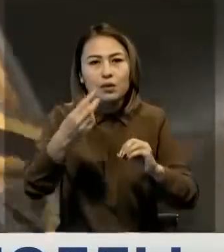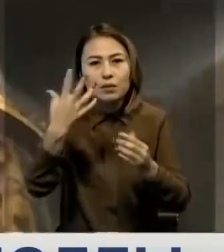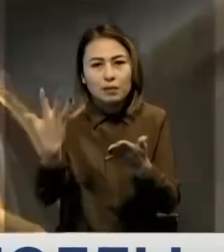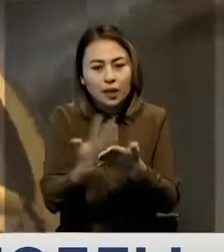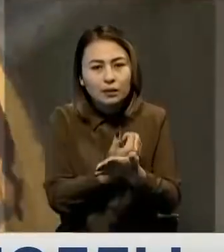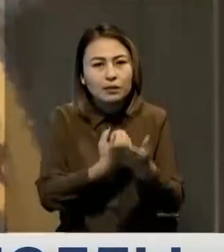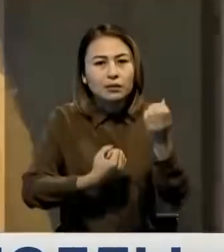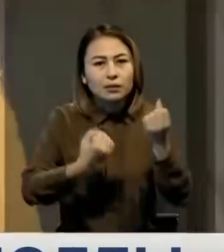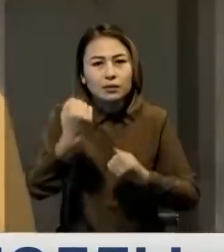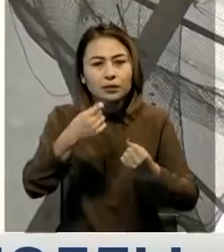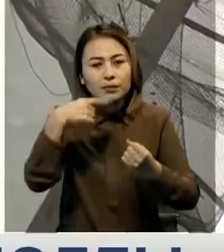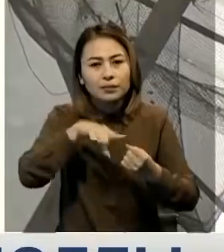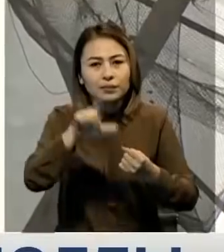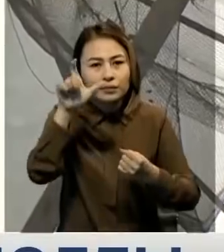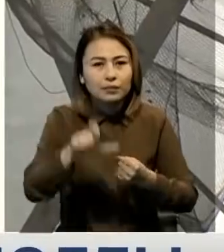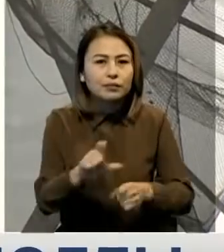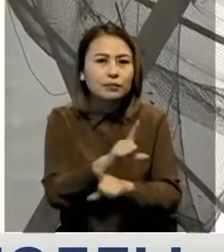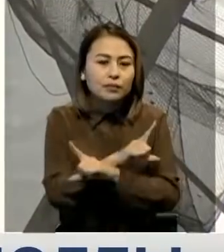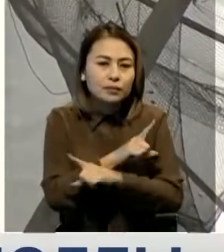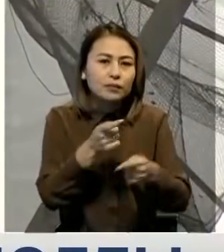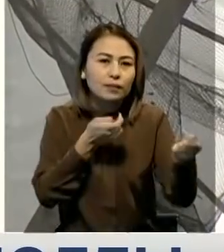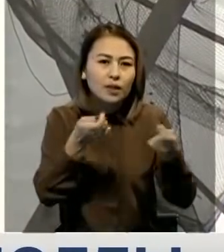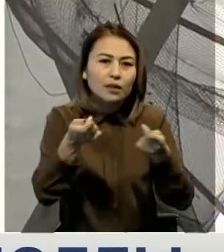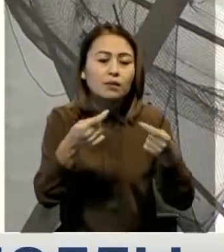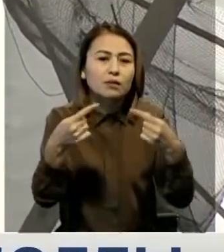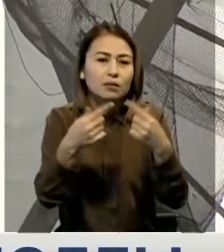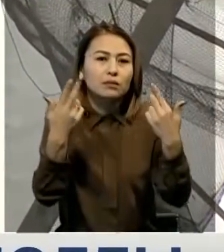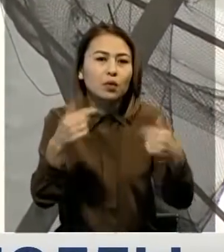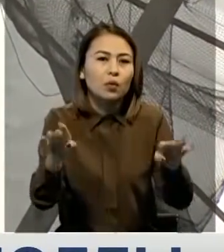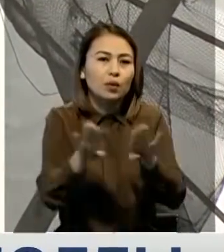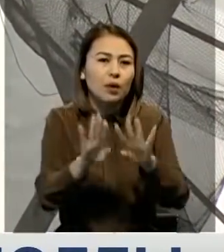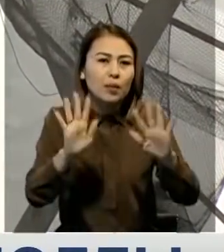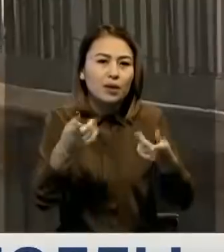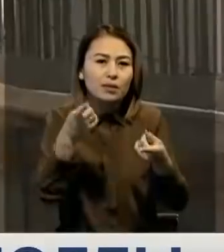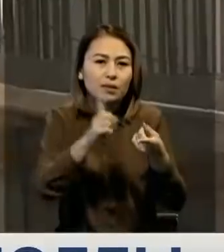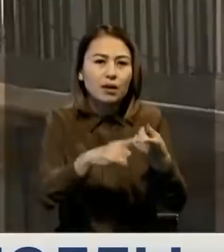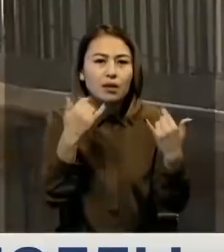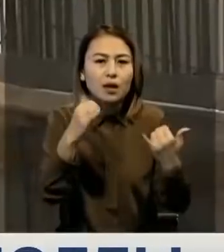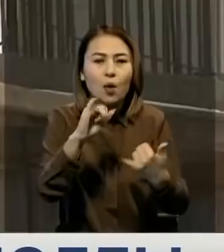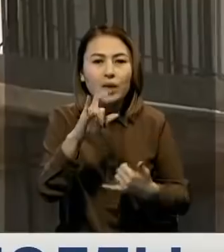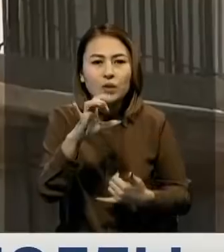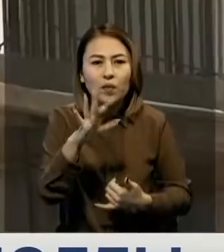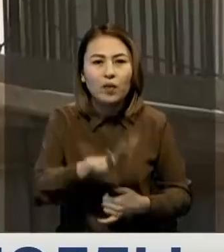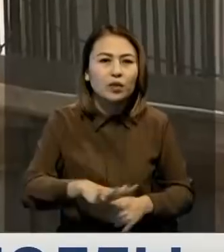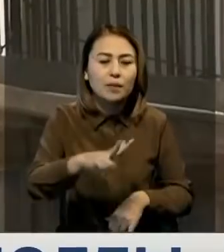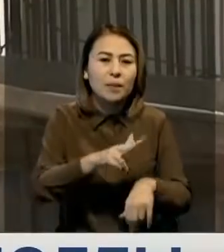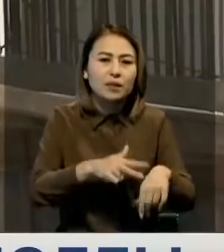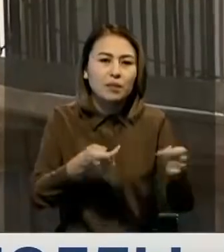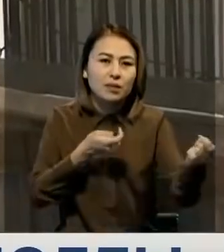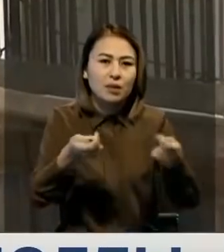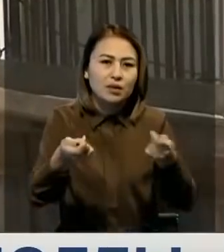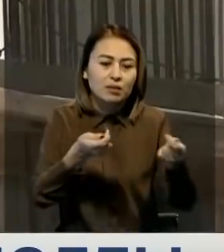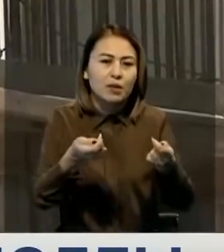болып, арты кісі өліміне алып келген. Мұны қала әкімдігі де растады. Осы оқиғаға байланысты қазір Әуезов аудандық